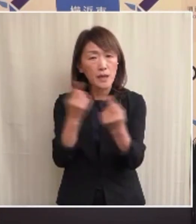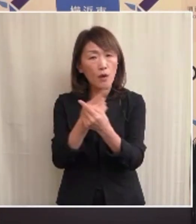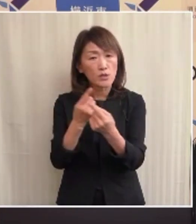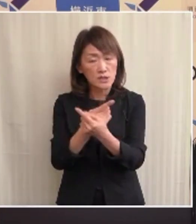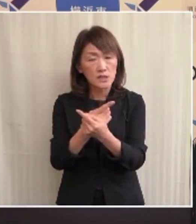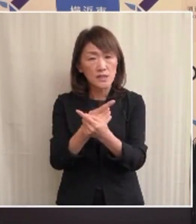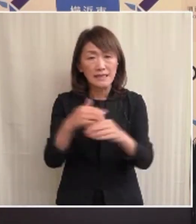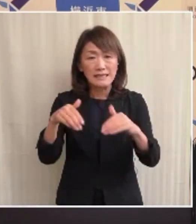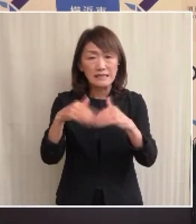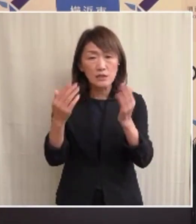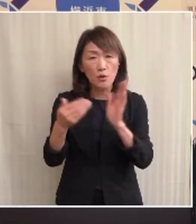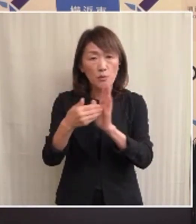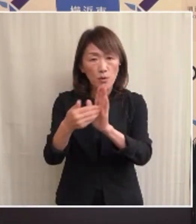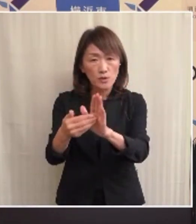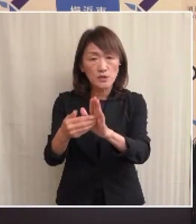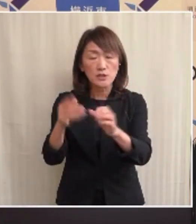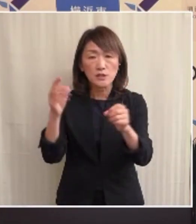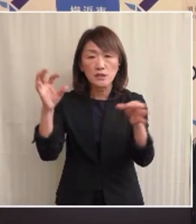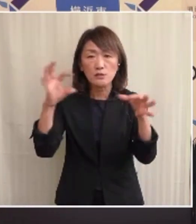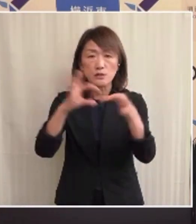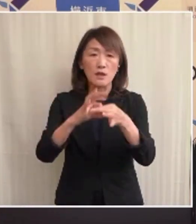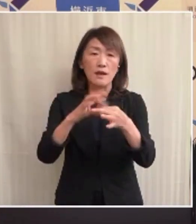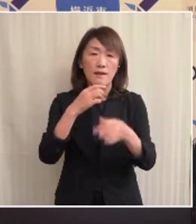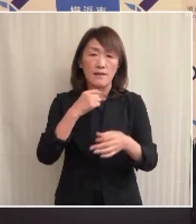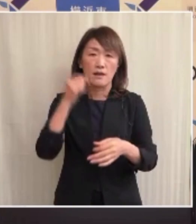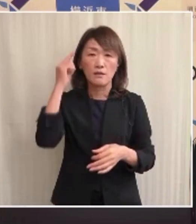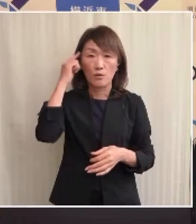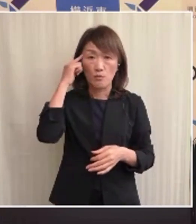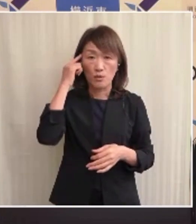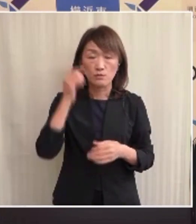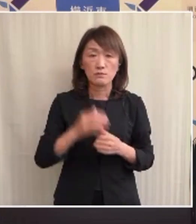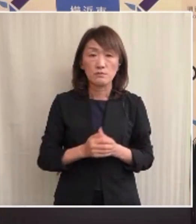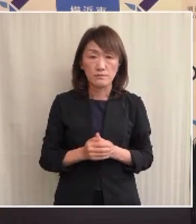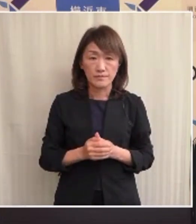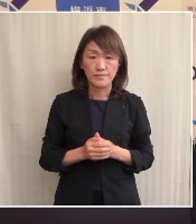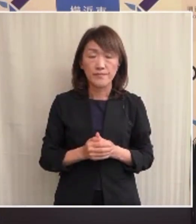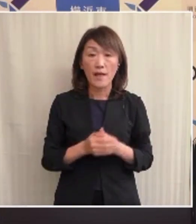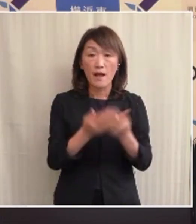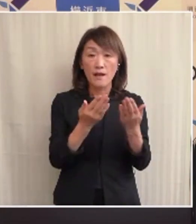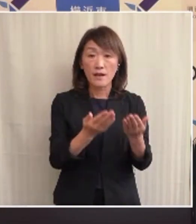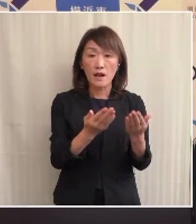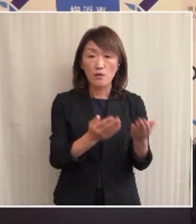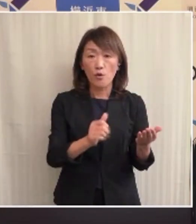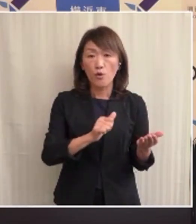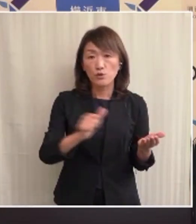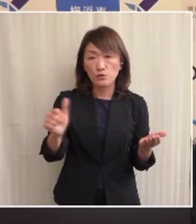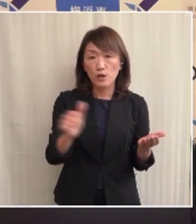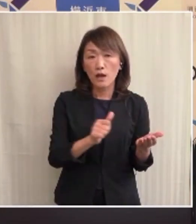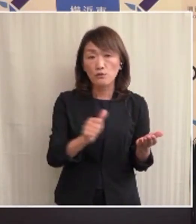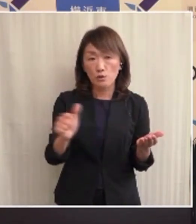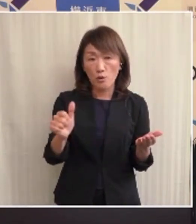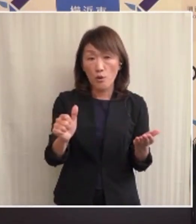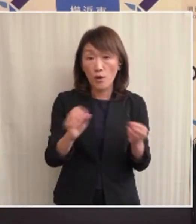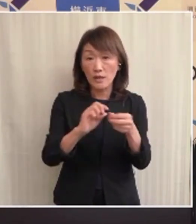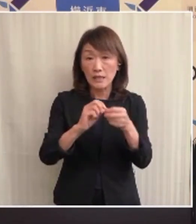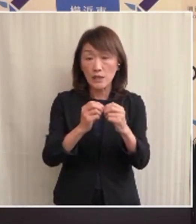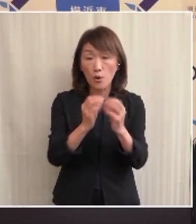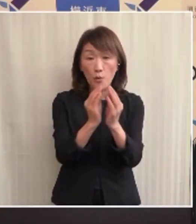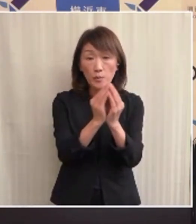然防止につなげていきたいというふうに考えております。でこの通学路と今このピンク